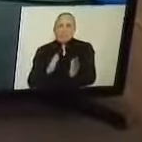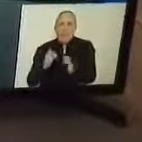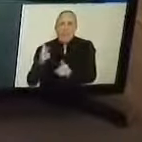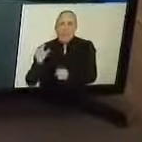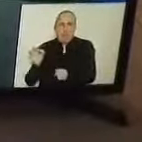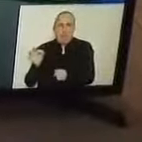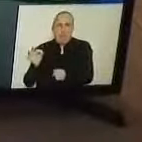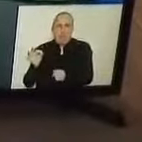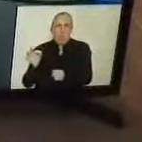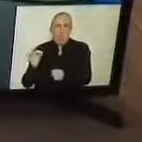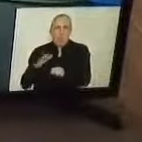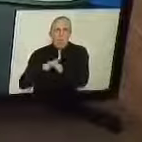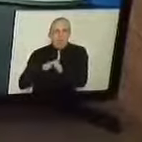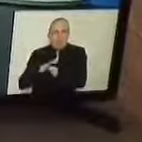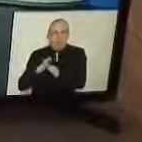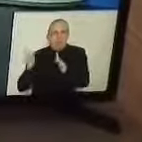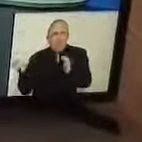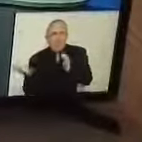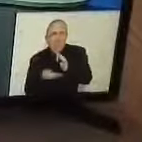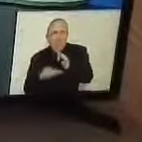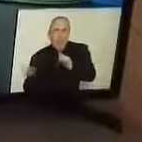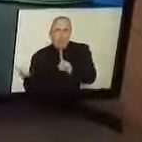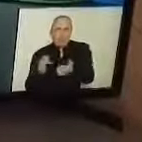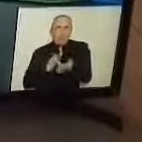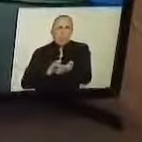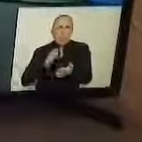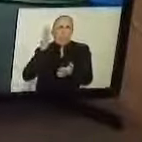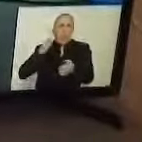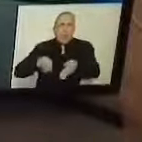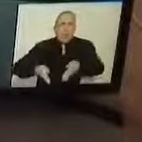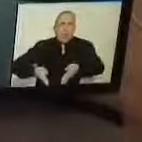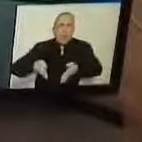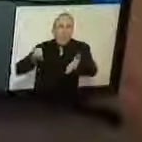проводить покос по центральним вулицям міста.